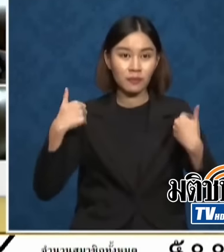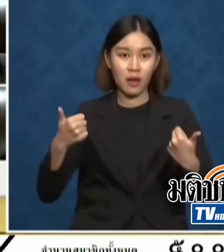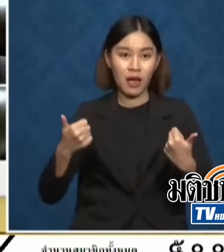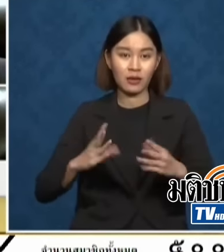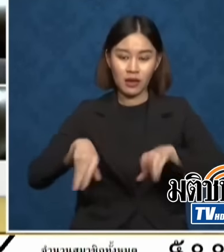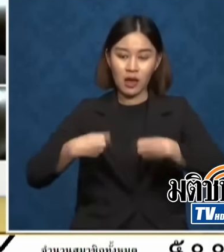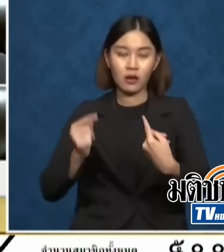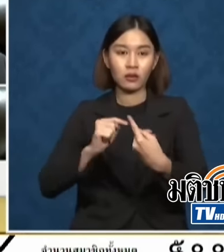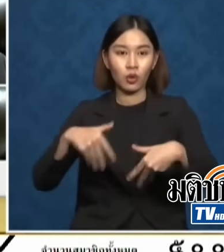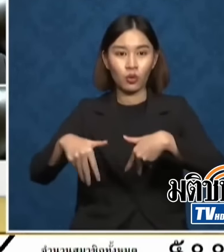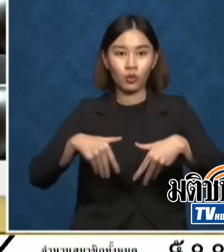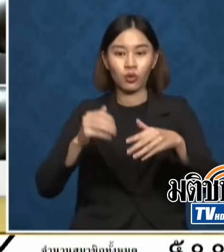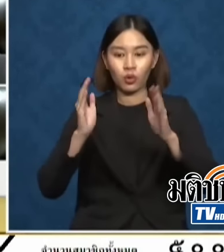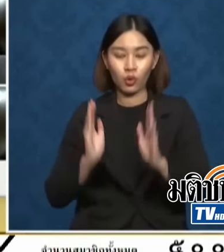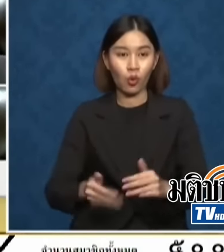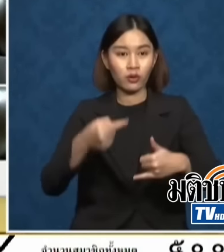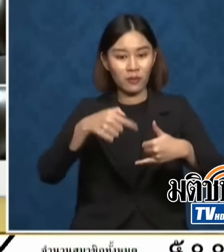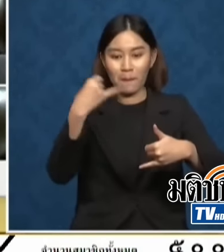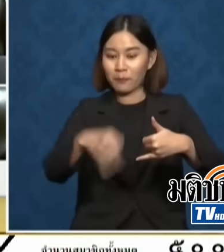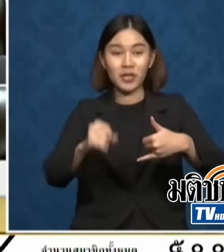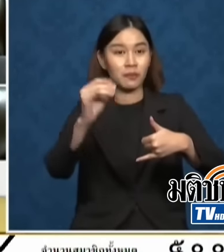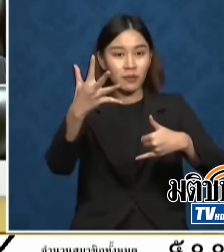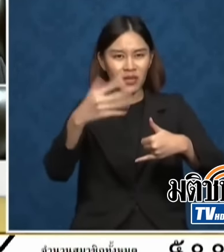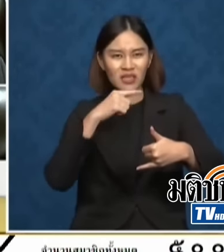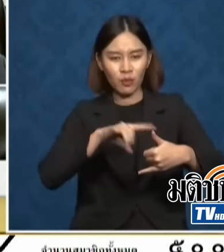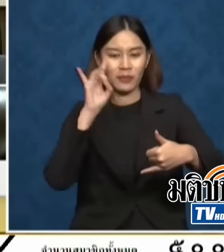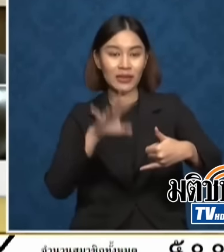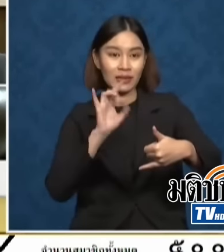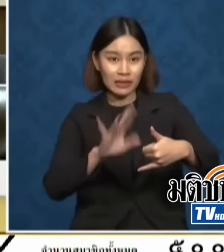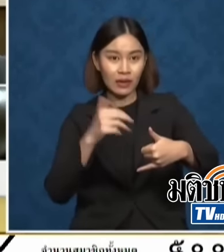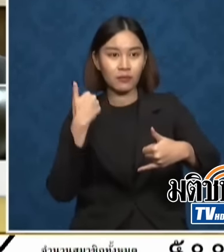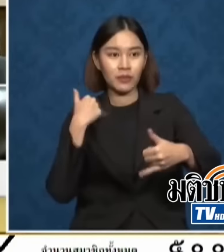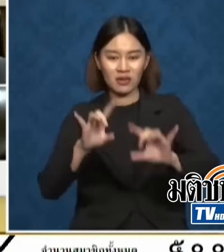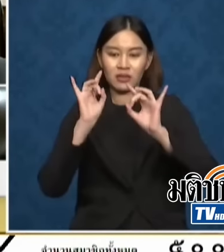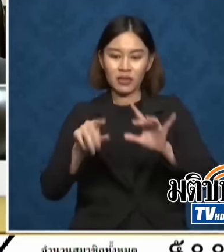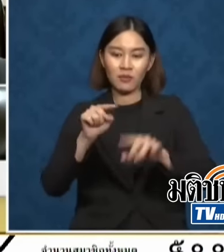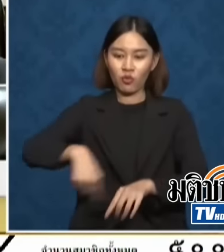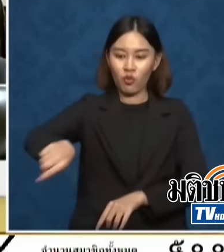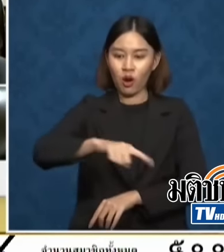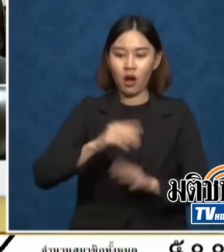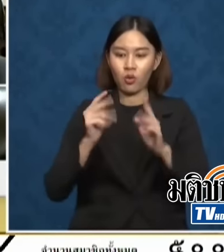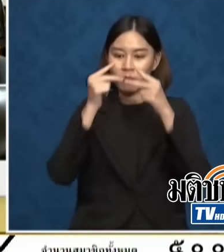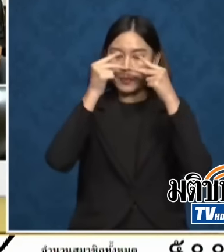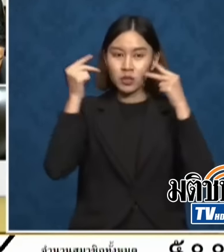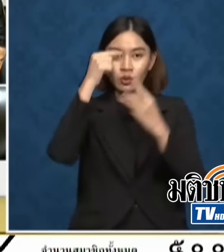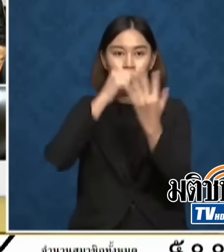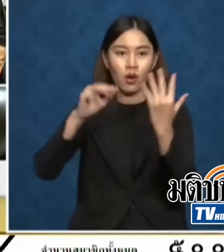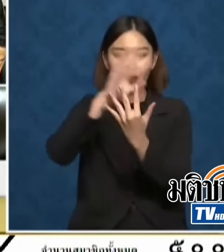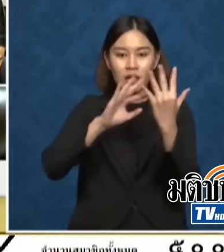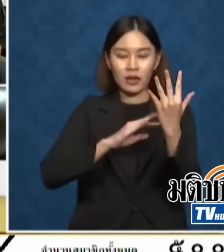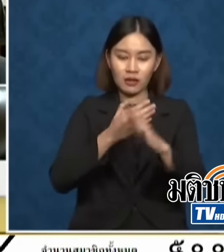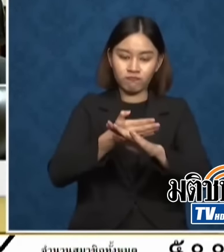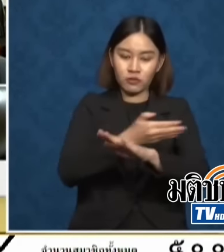ให้กับคนบริสุทธิ์ที่ถูกใส่ร้ายว่าเป็นผู้ร้ายของประเทศชาติมาตลอด9